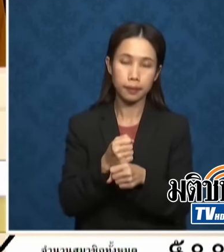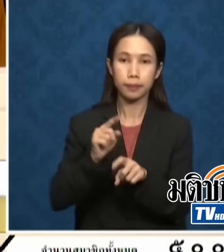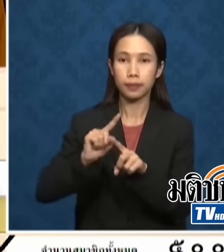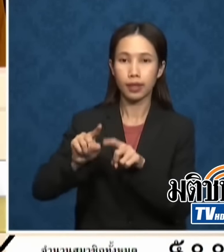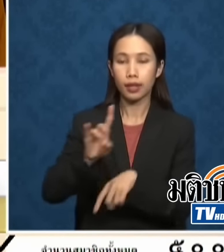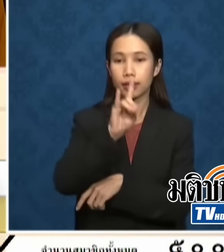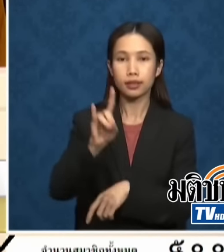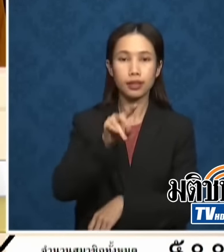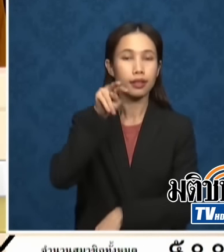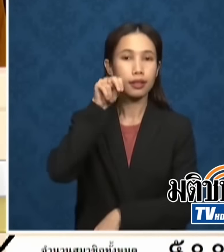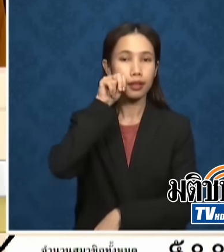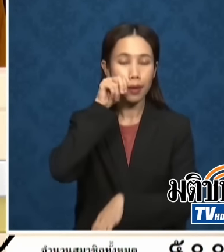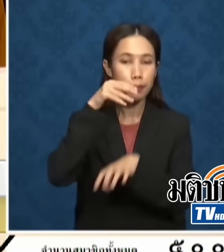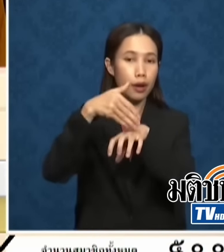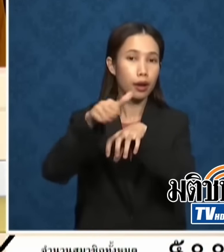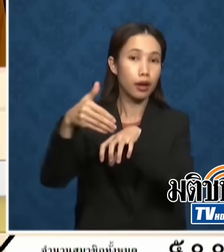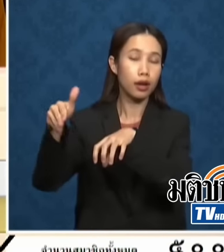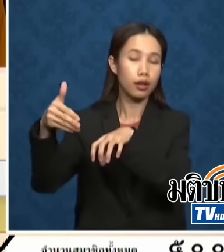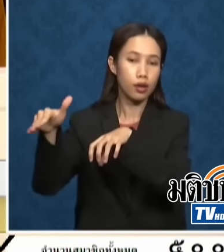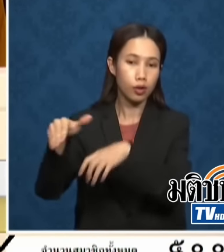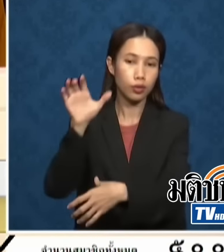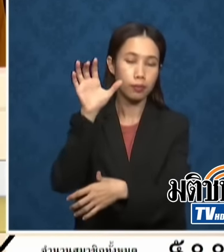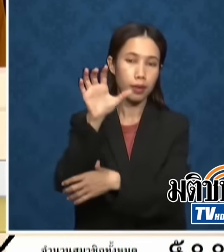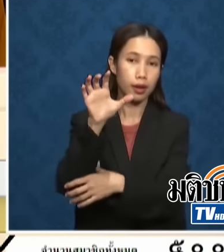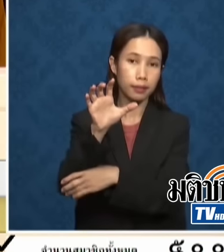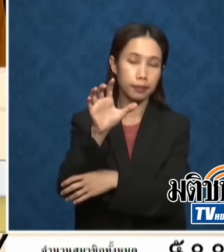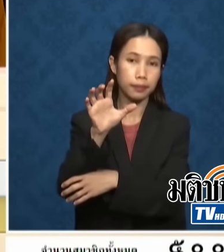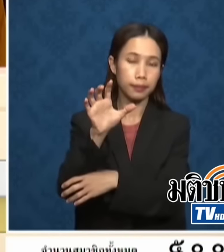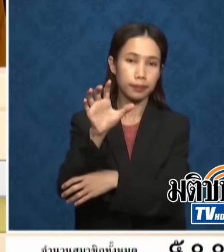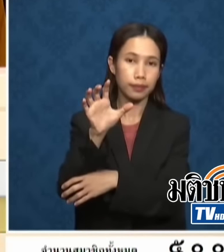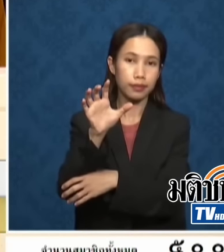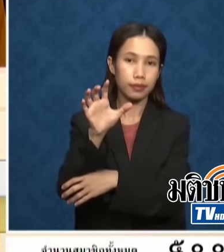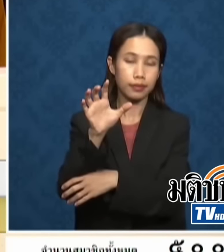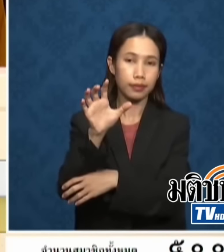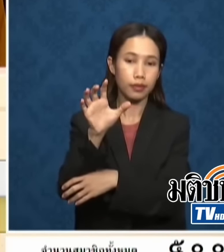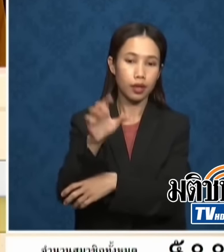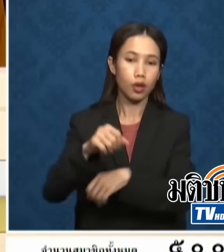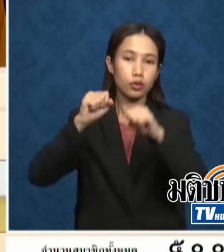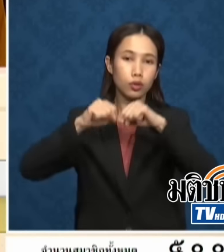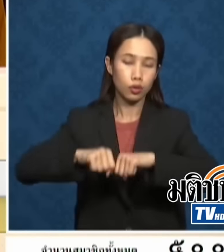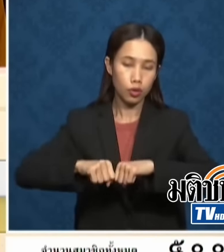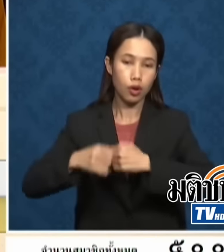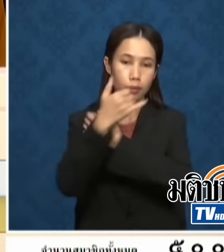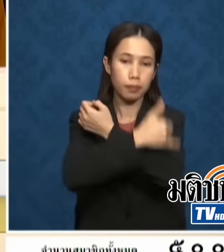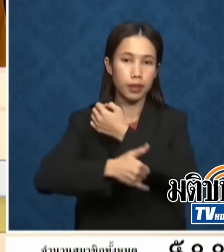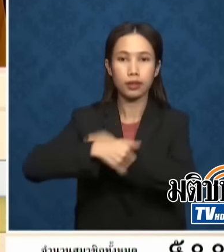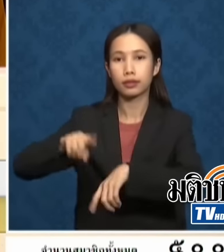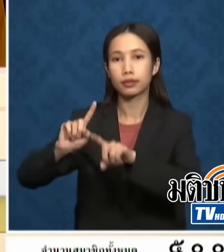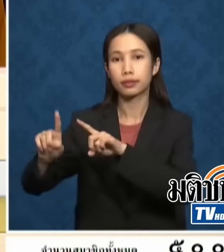สัตว์น้ำนอกเขตการบังคับใช้ของความตกลงระหว่างประเทศในบริเวณนั้น